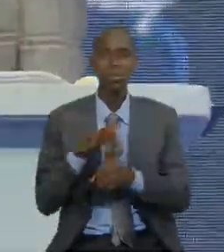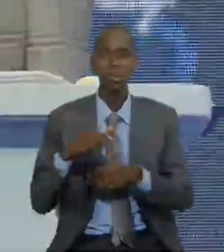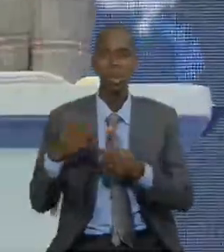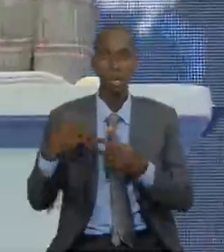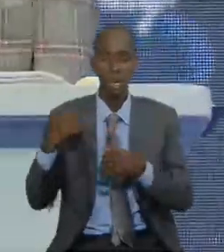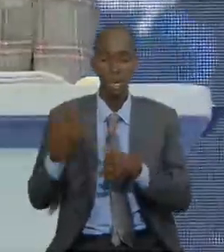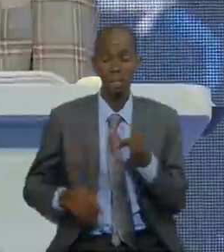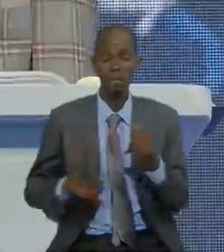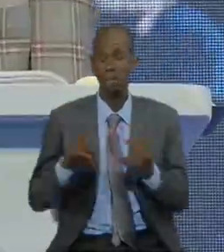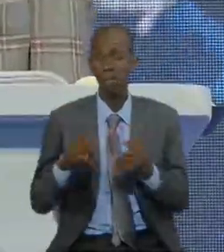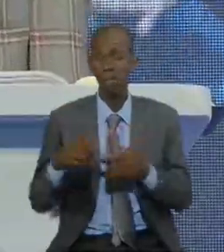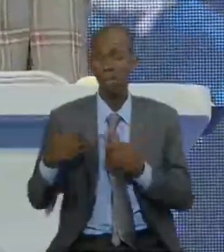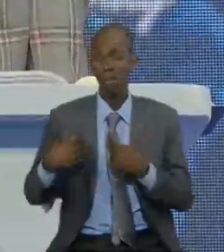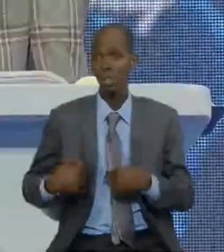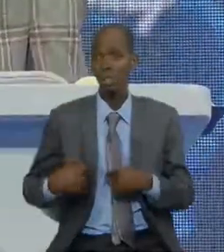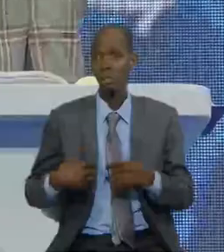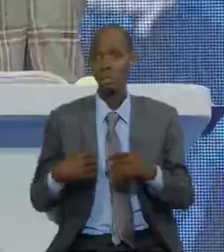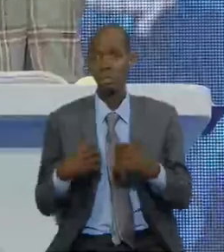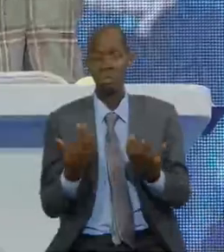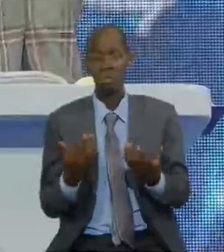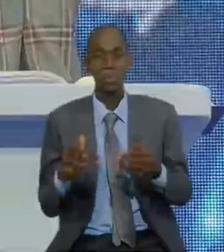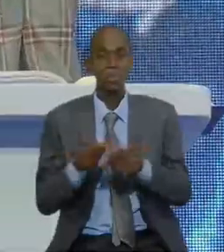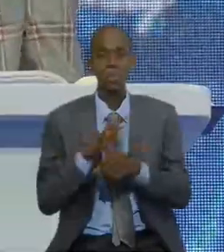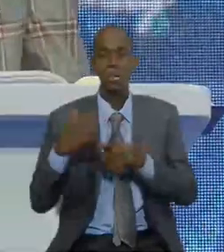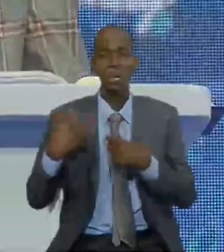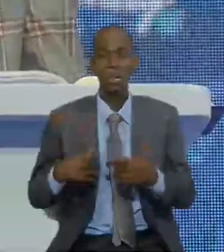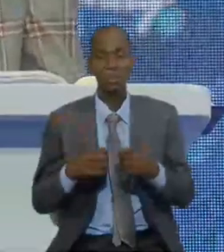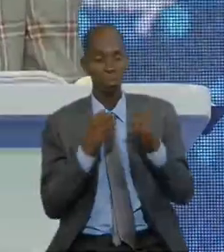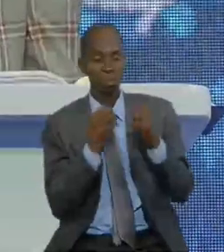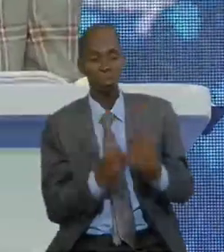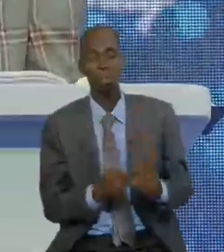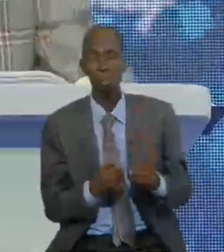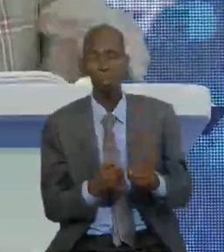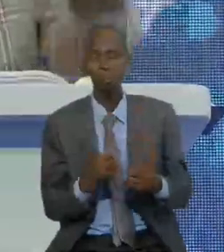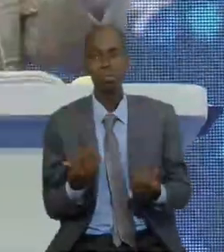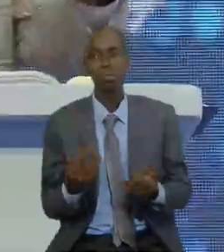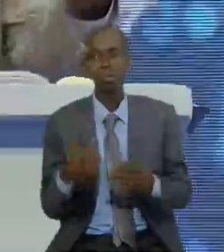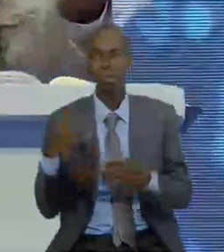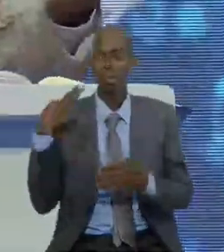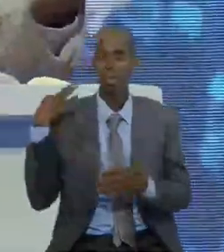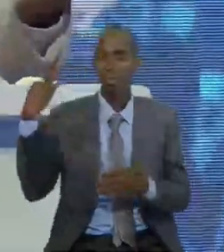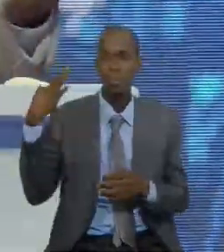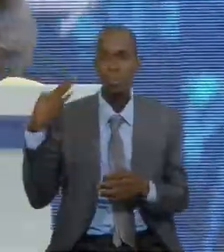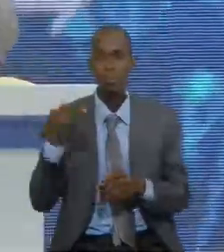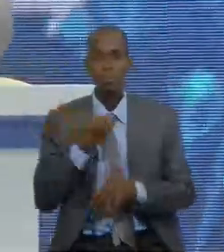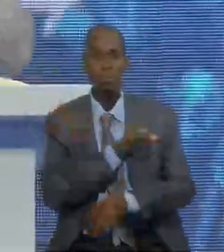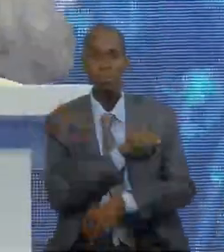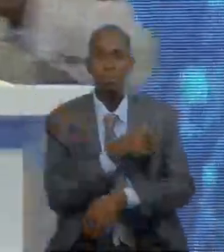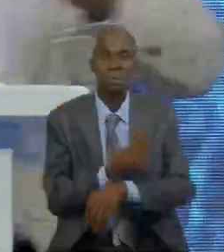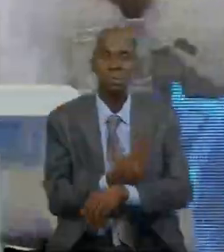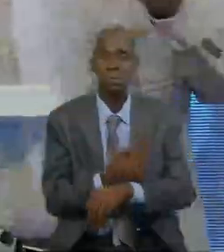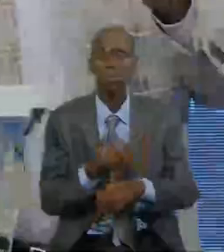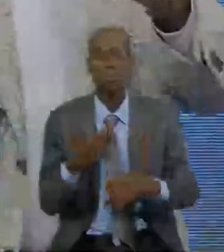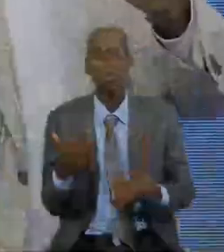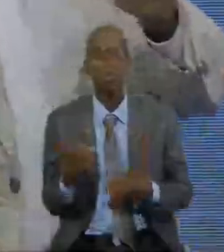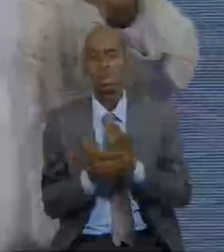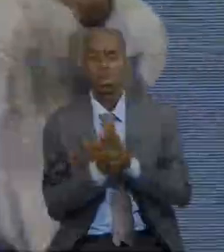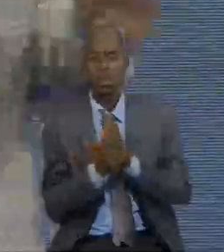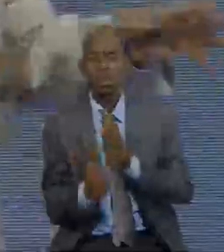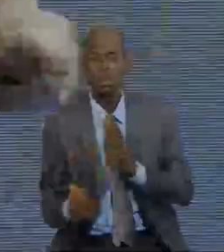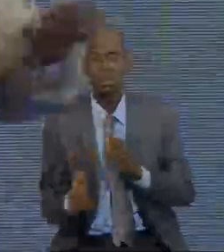pouvoir la position l'autorité l'habiliter la